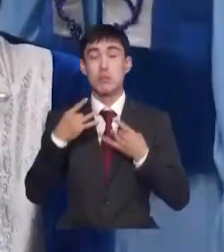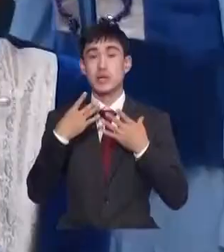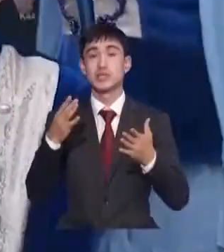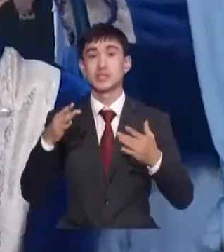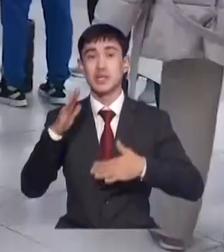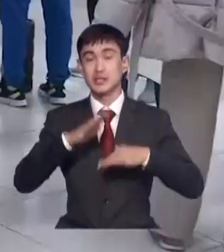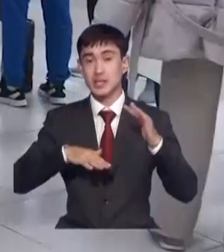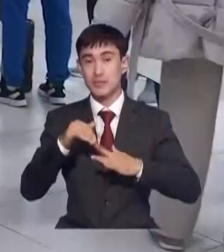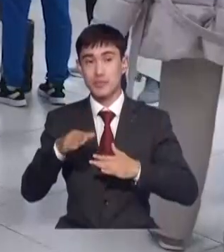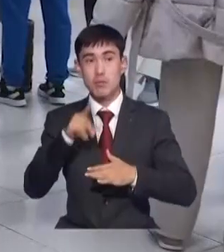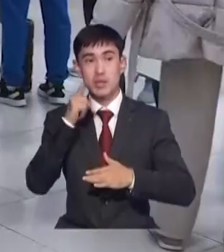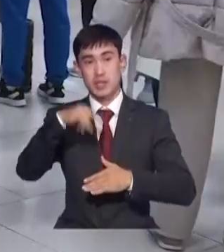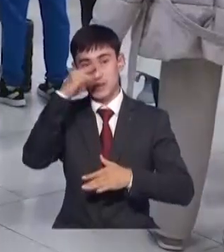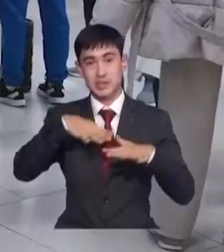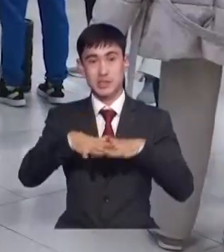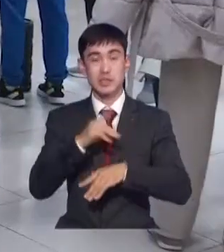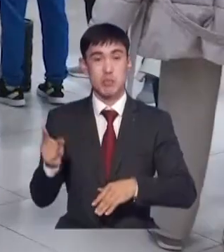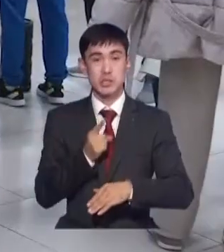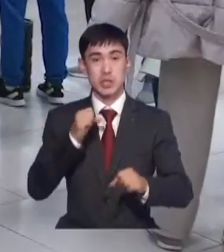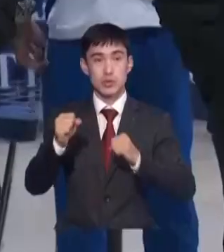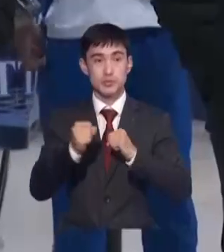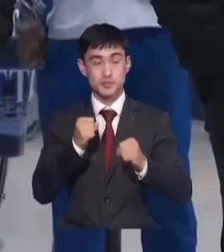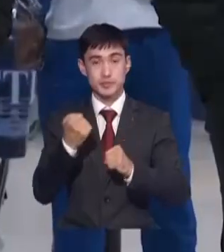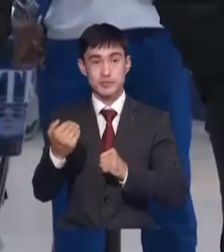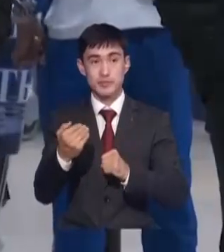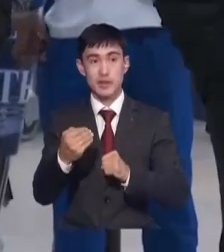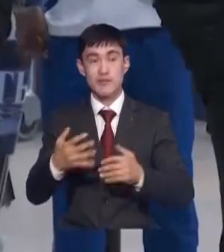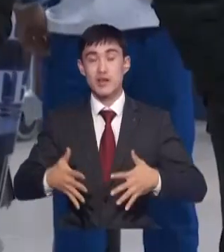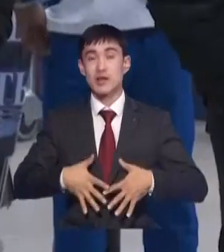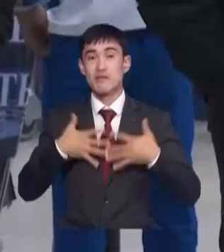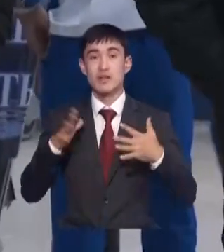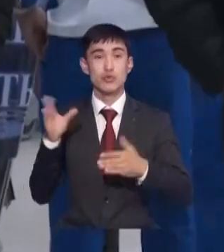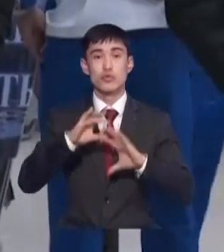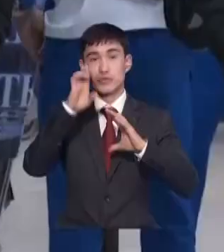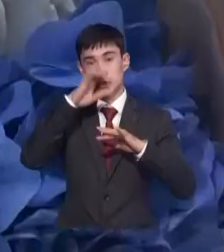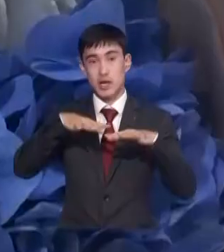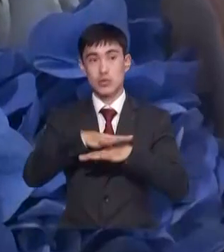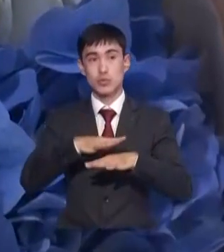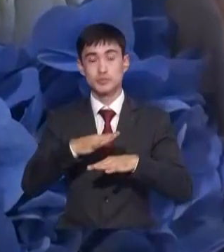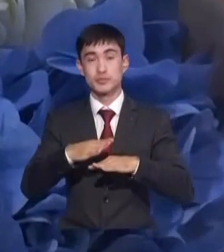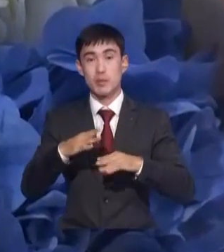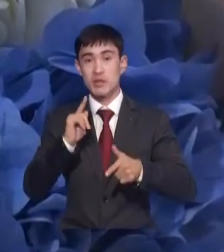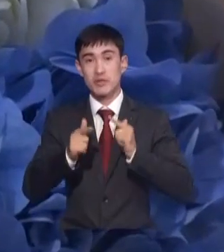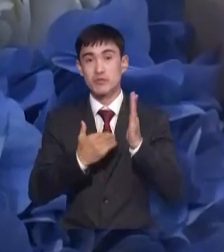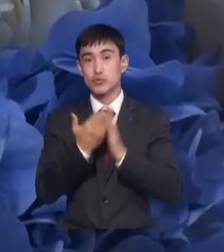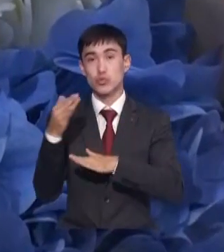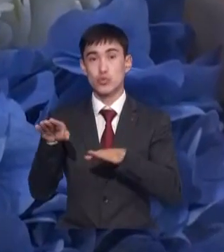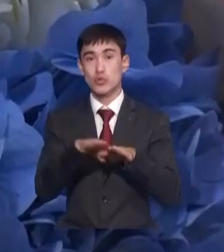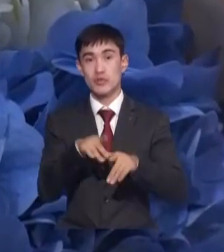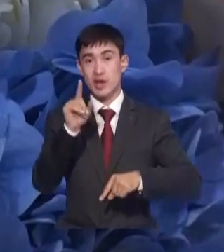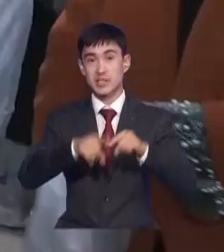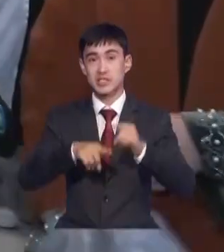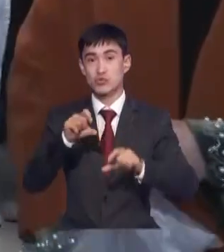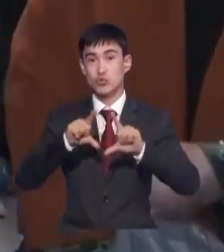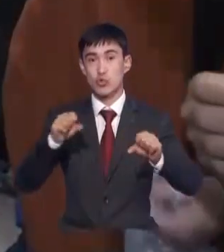праздничная атмосфера. Молодые казахстанские мастера кожаной перчатки вдохновили всю страну, подтвердив высокий уровень